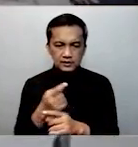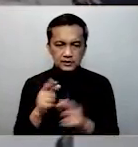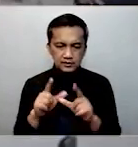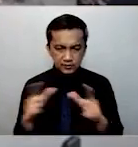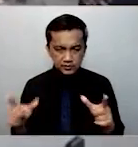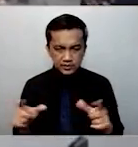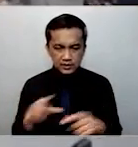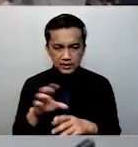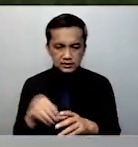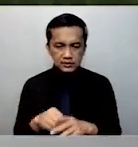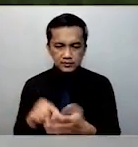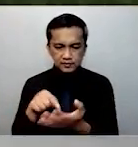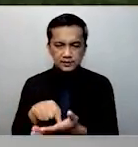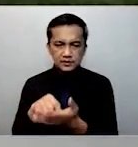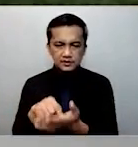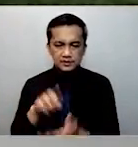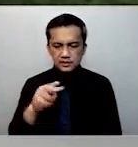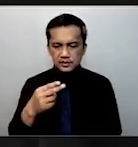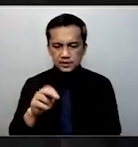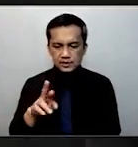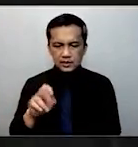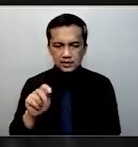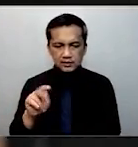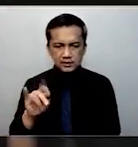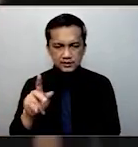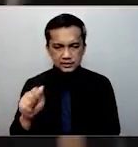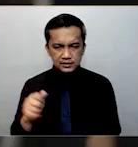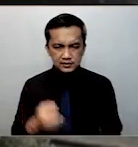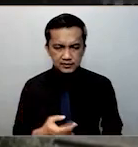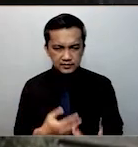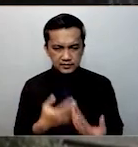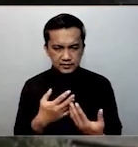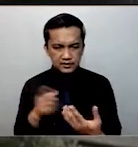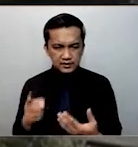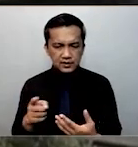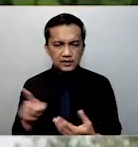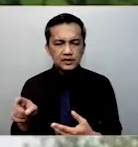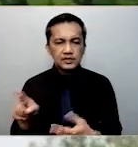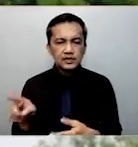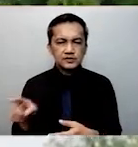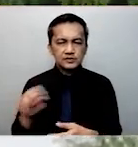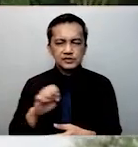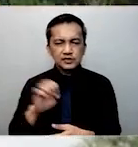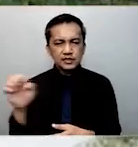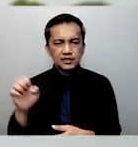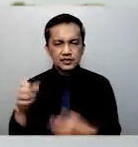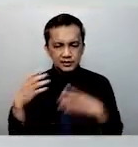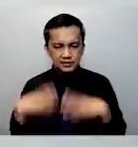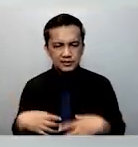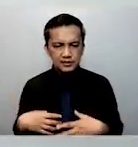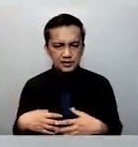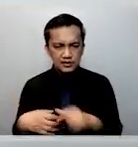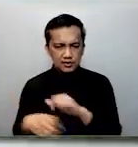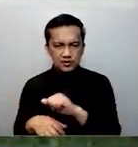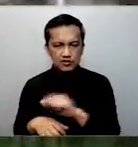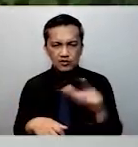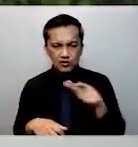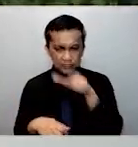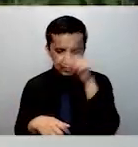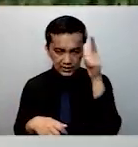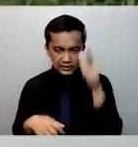mga modelo, si Heart Evangelista na inspired ng perlas ng silanganan ang suot. All black si Bianca